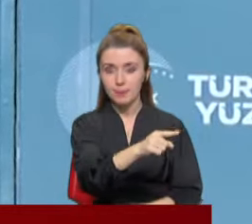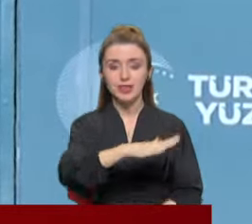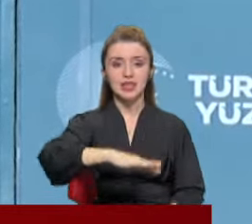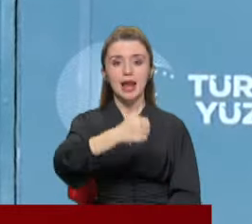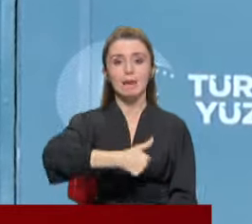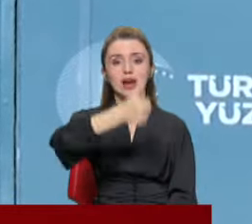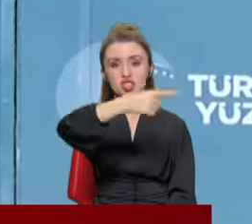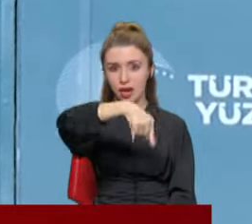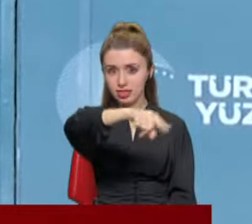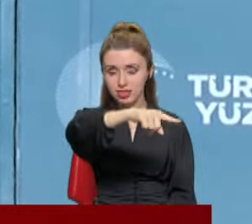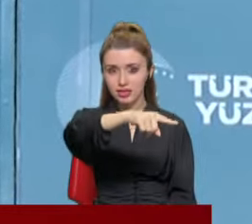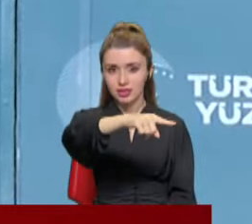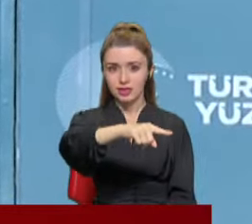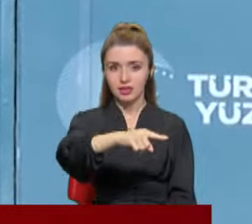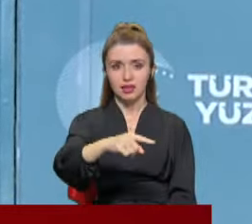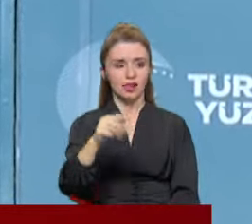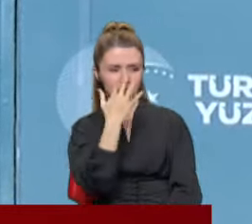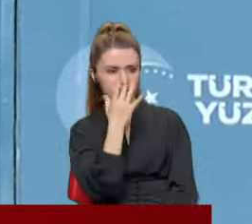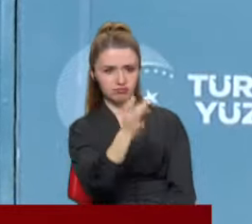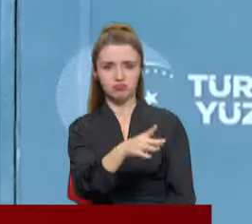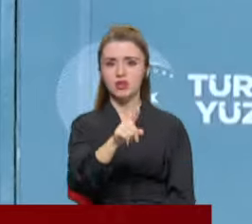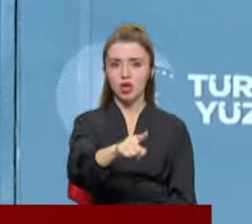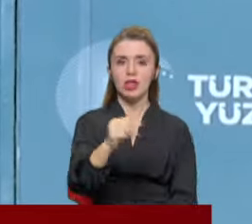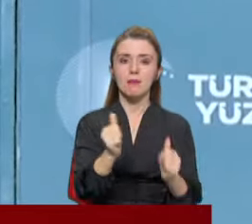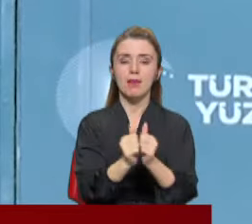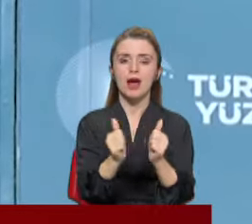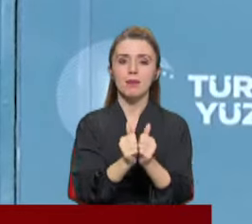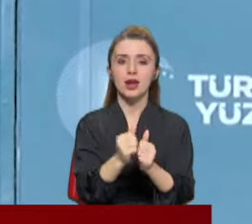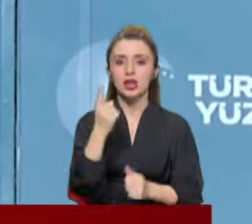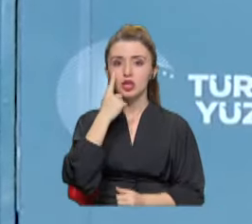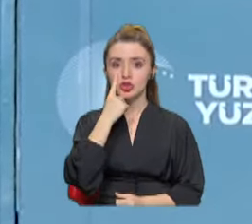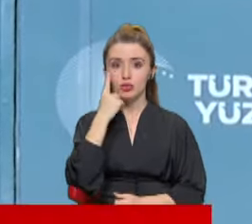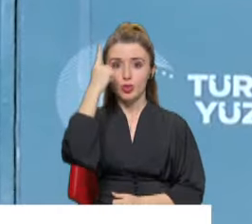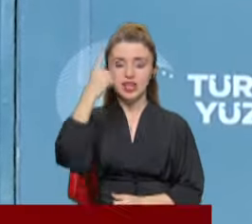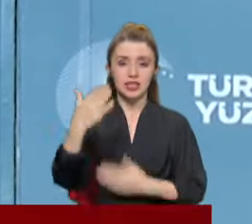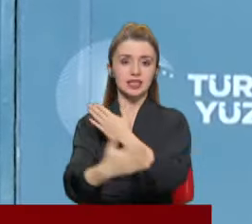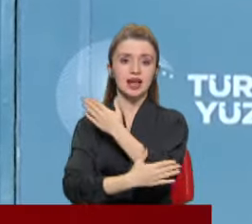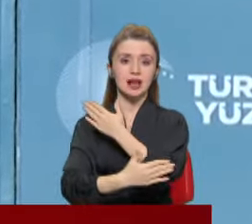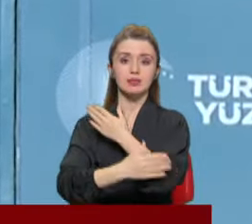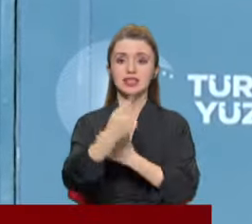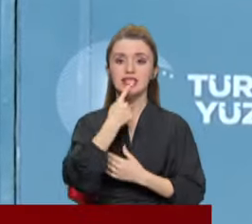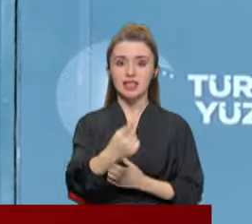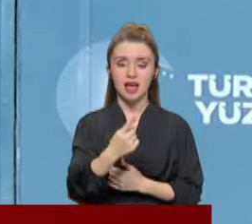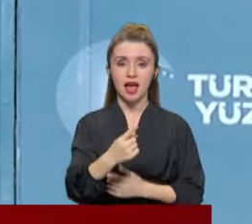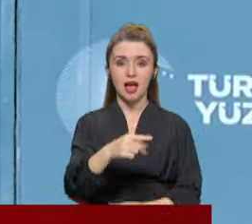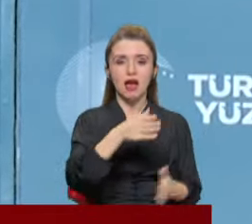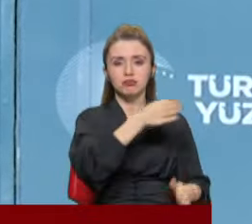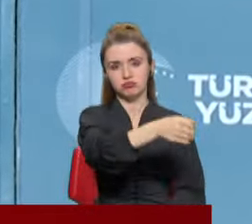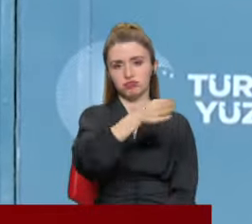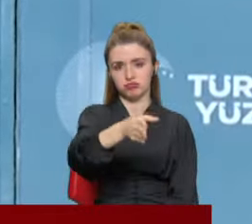genel başkanlarını çiğneyip geçtiler. Onun yanında Cumhurbaşkanı yardımcısı diye şehir